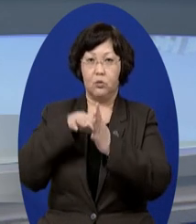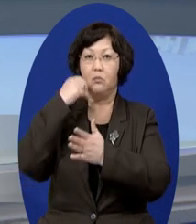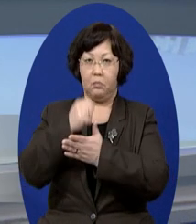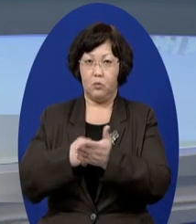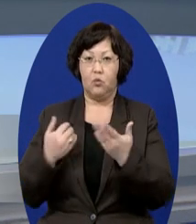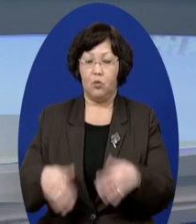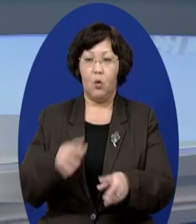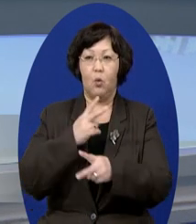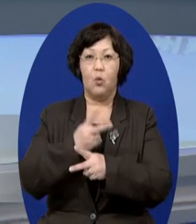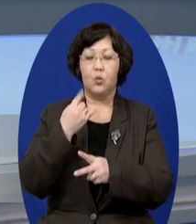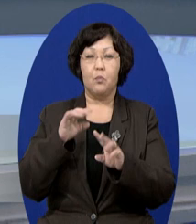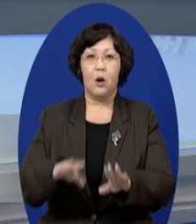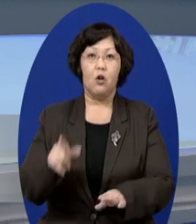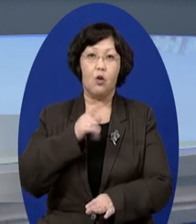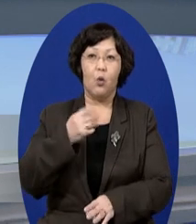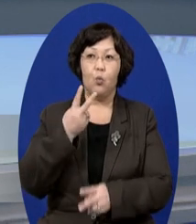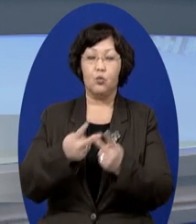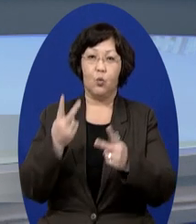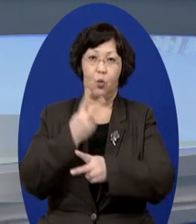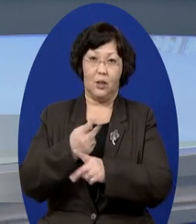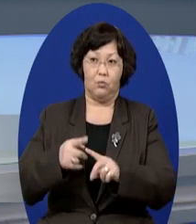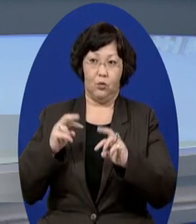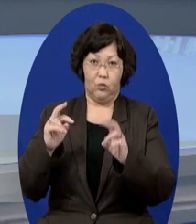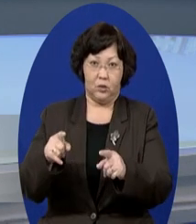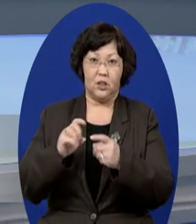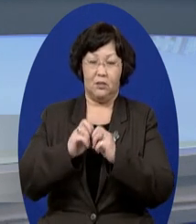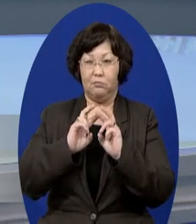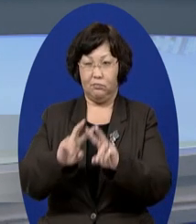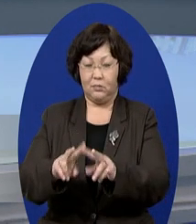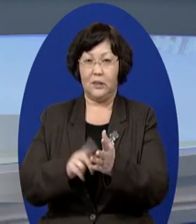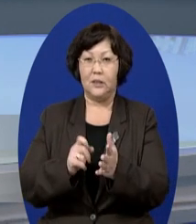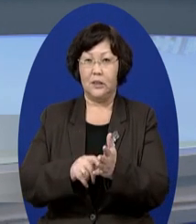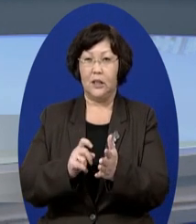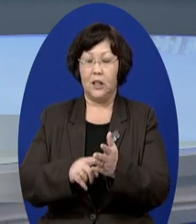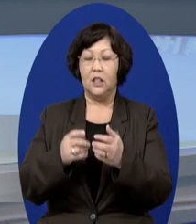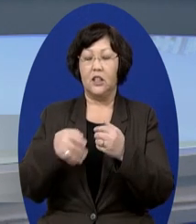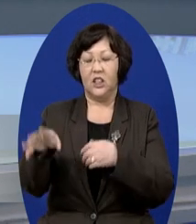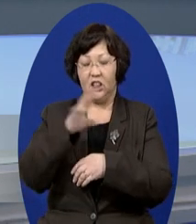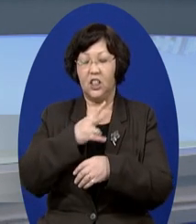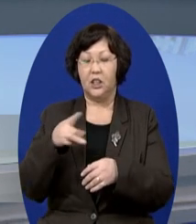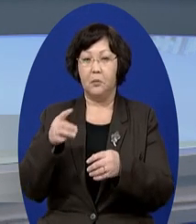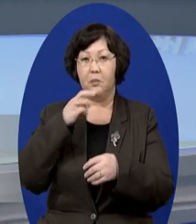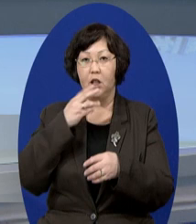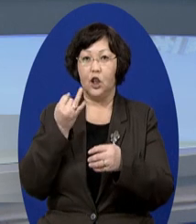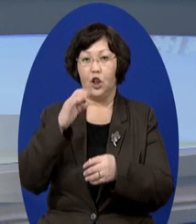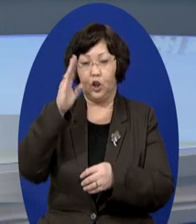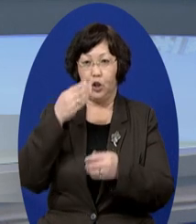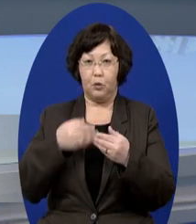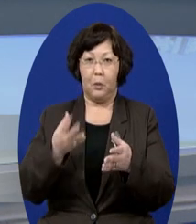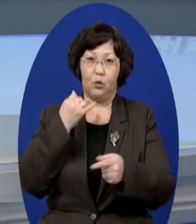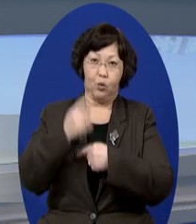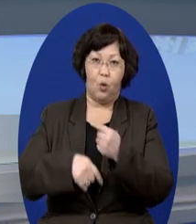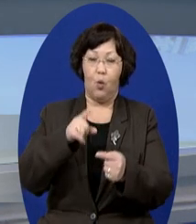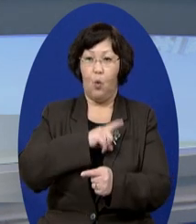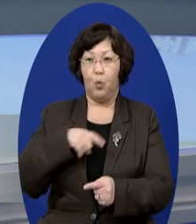үндсэн хуйлын нэмэлт өөрчлөлтийг хэрэгжүүлэх бодлогыг тууштай баримтлахыг чиглэл болгон ажилласан нийтийн мэдээллийн ил тод байдлын тухай хууль, хүний хувийн мэдээллийг хамгаалах тухай хууль